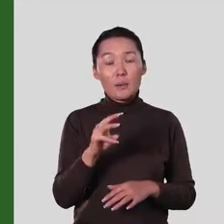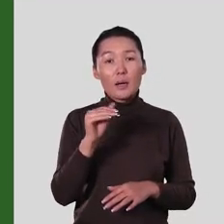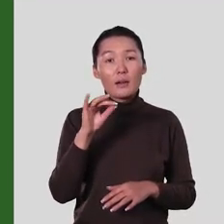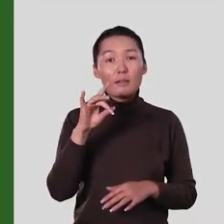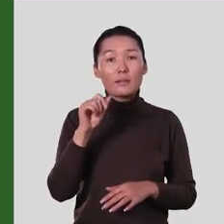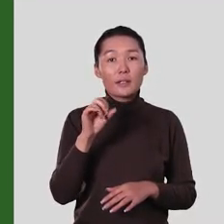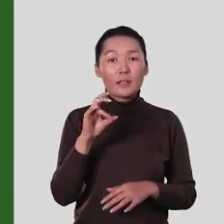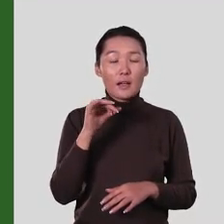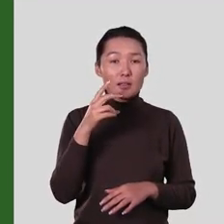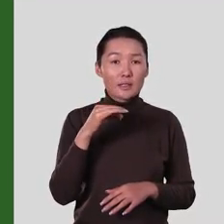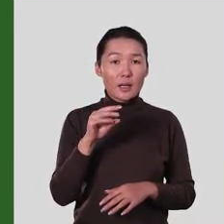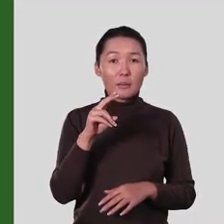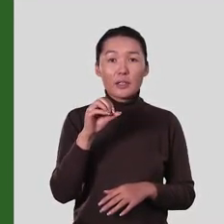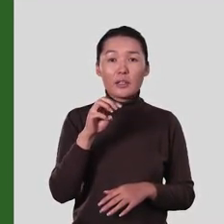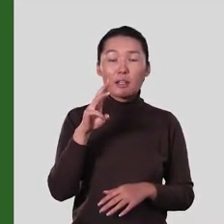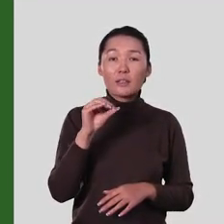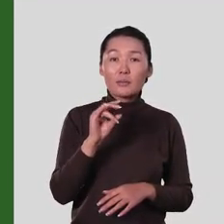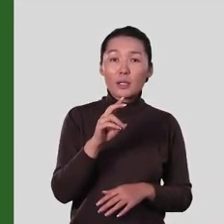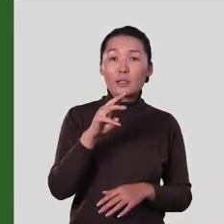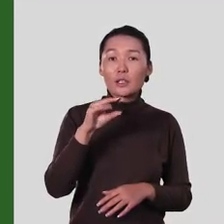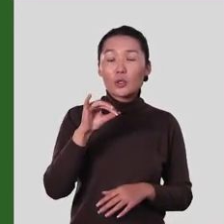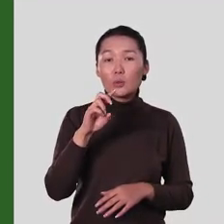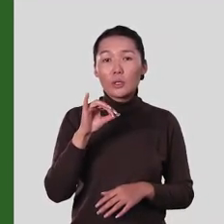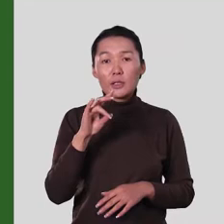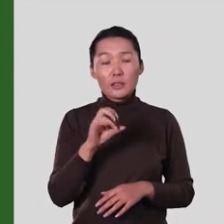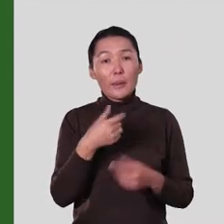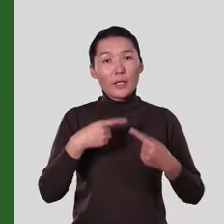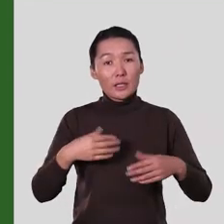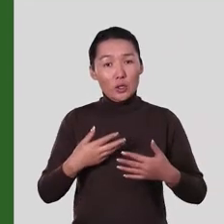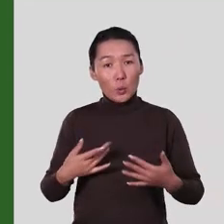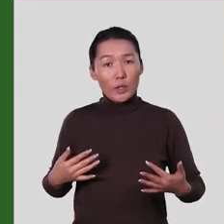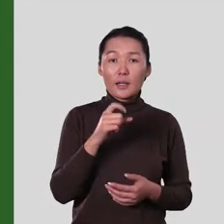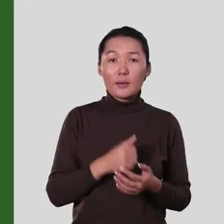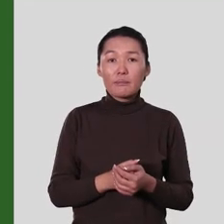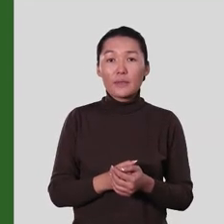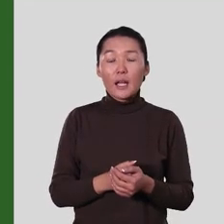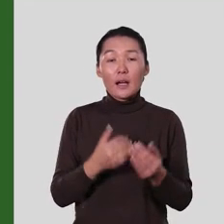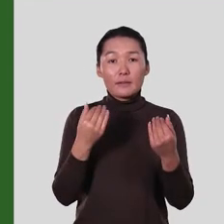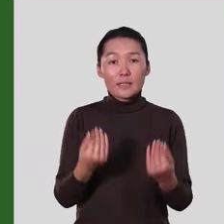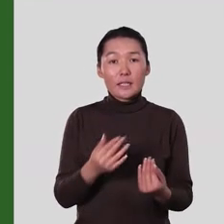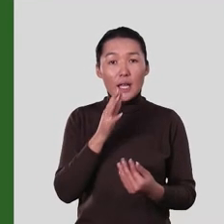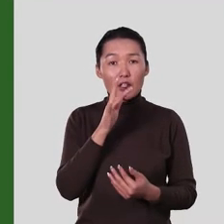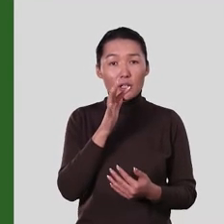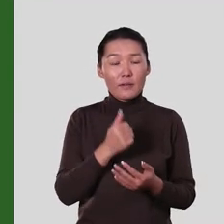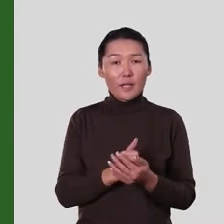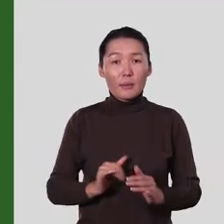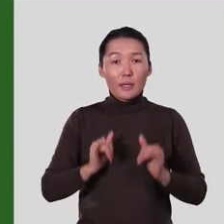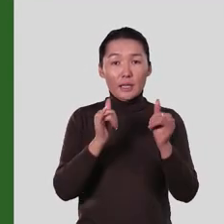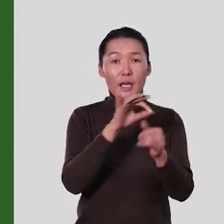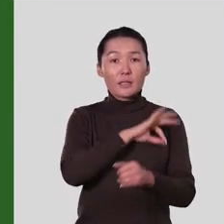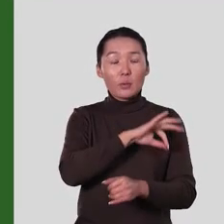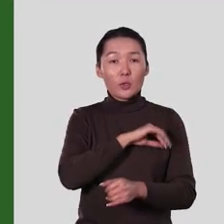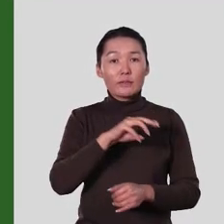Кетмин-Тюбинском, Чуйском и других артезианских бассейнах. В настоящее время для